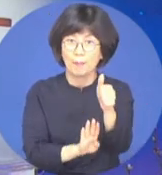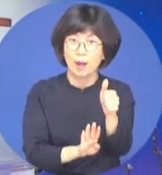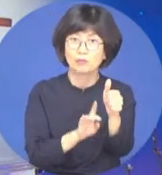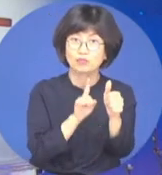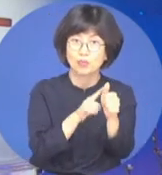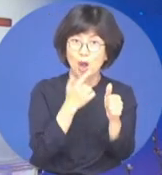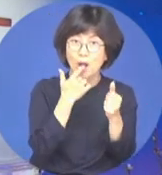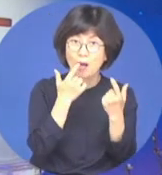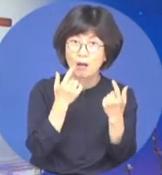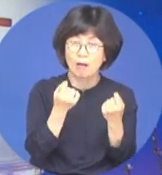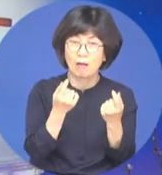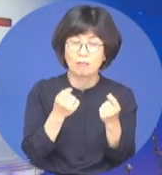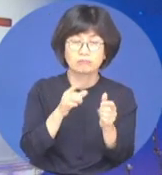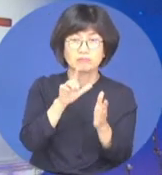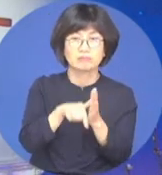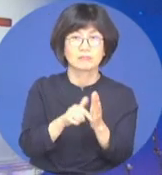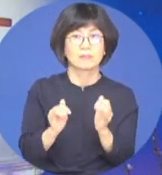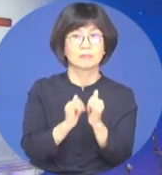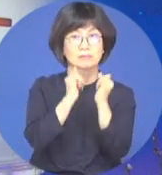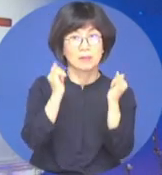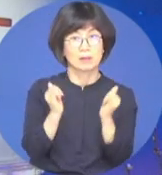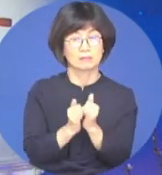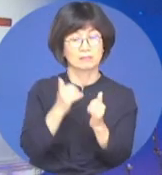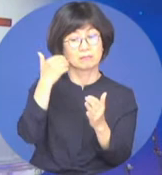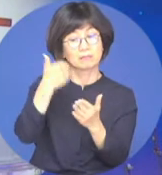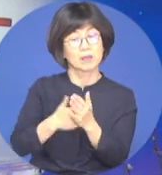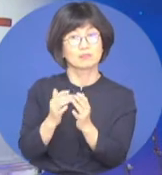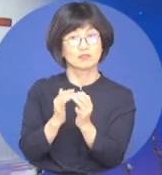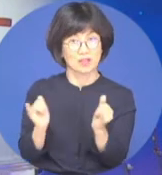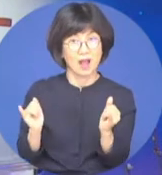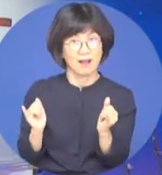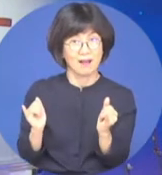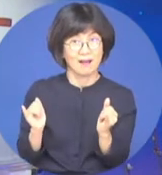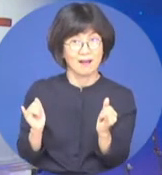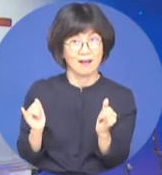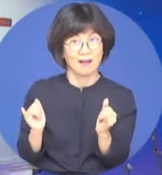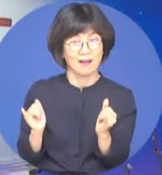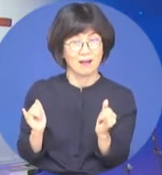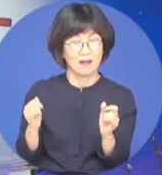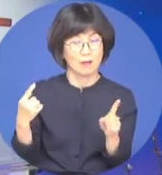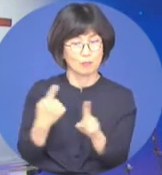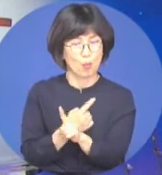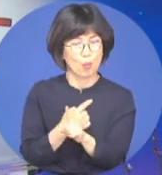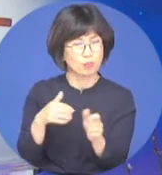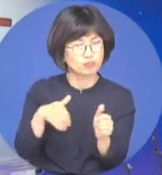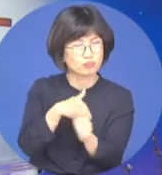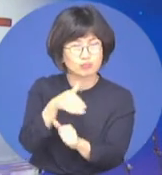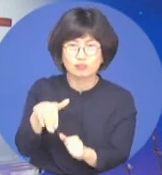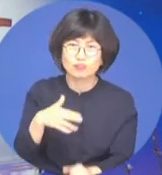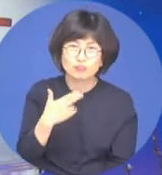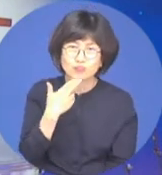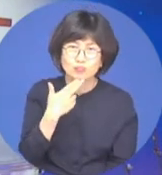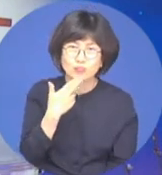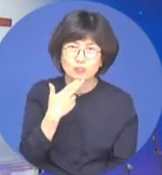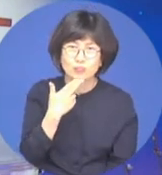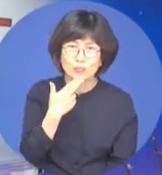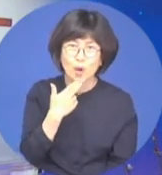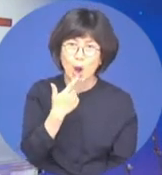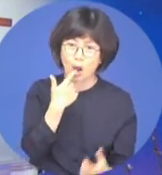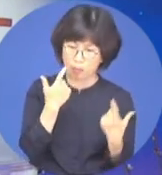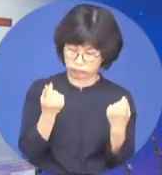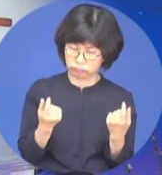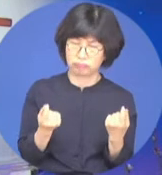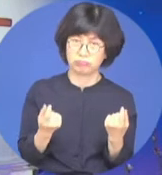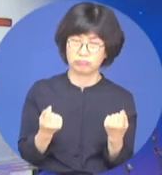같이 그 시대의 남은 자로 믿음으로 사는 그 사람들에게 변한 현상은 없습니다. 똑같이 바벨론이 지금